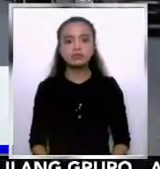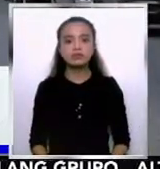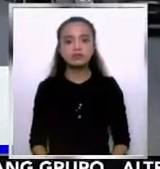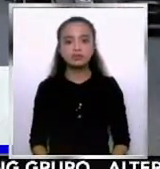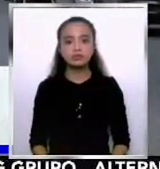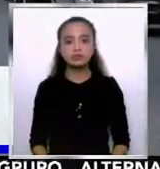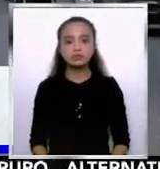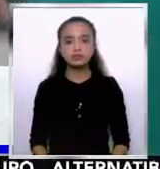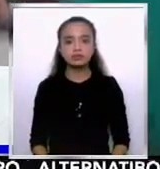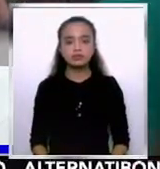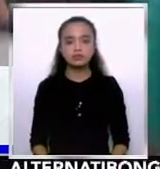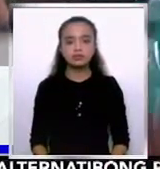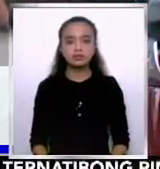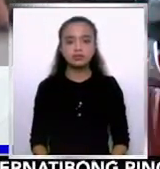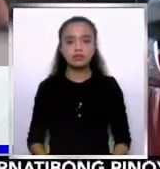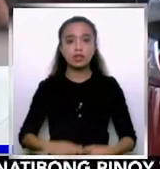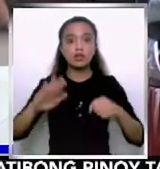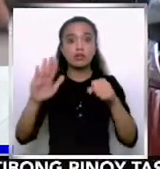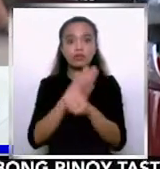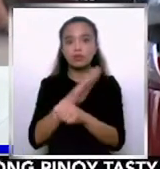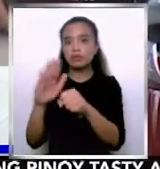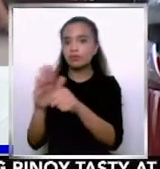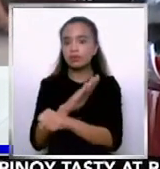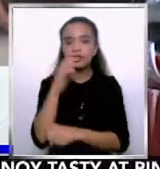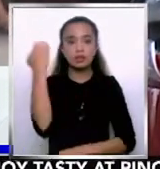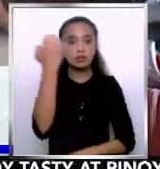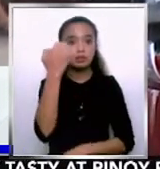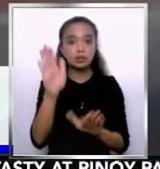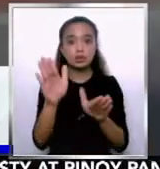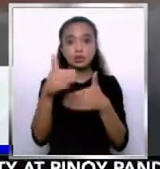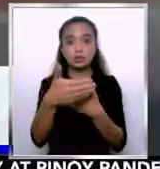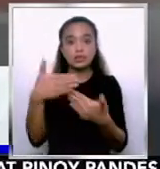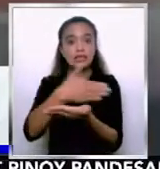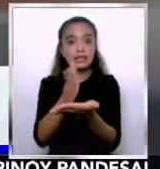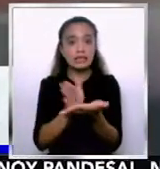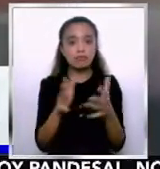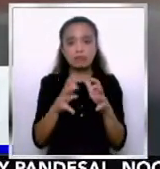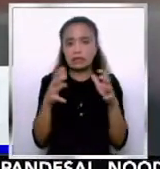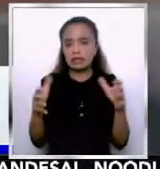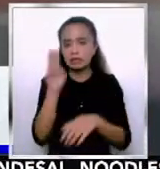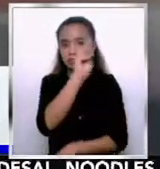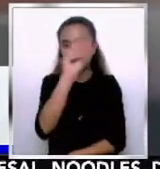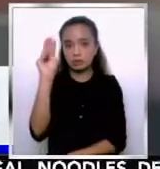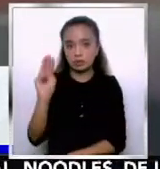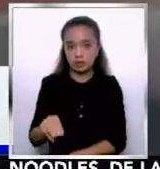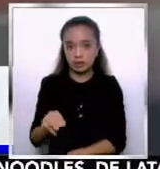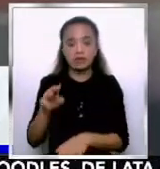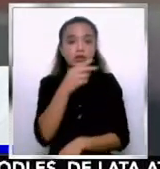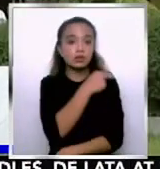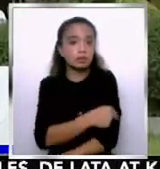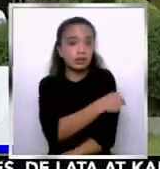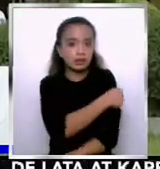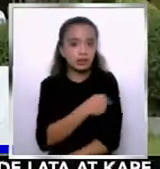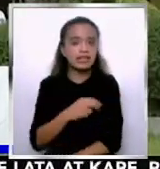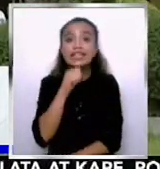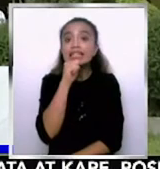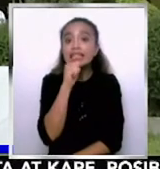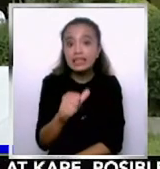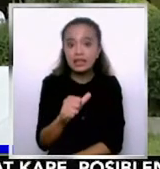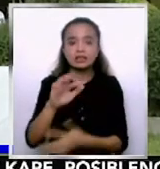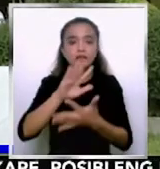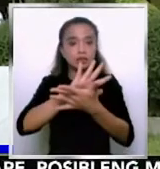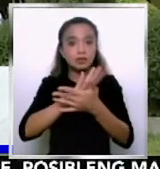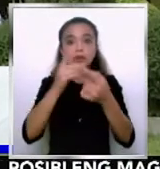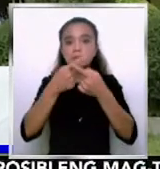Punuan ng emergency room ng ilang malalaking ospital sa Metro Manila ngayon. Hindi dahil sa COVID, kundi sa ibang mga sakit. Ang